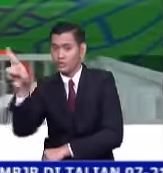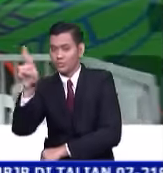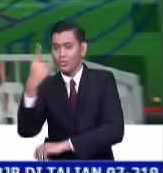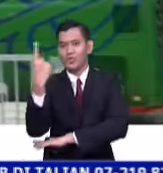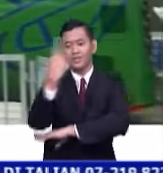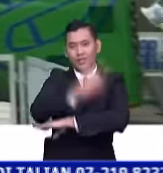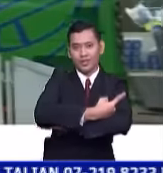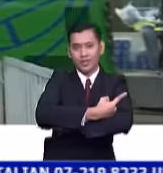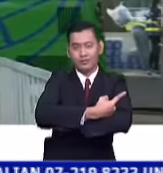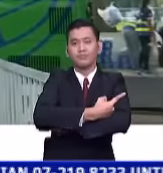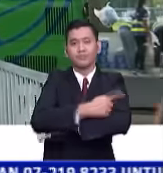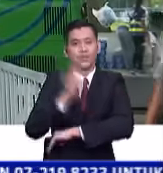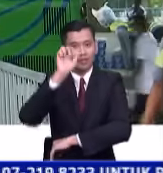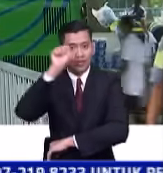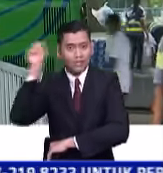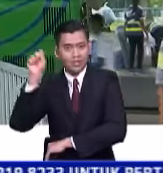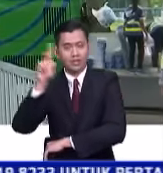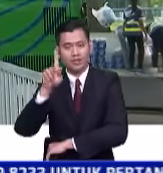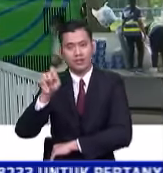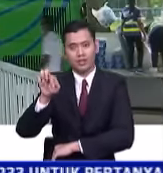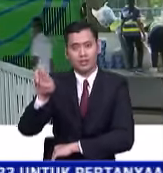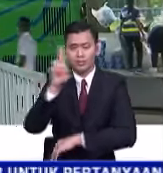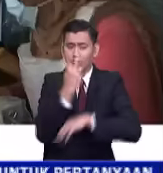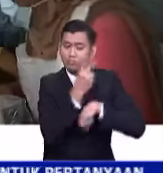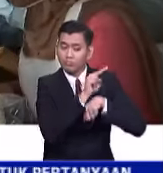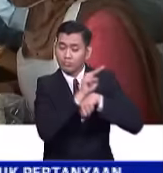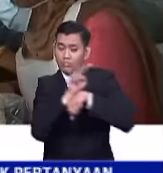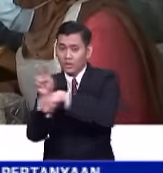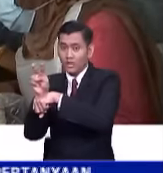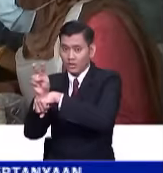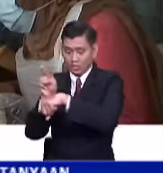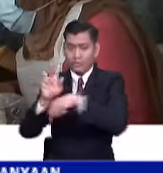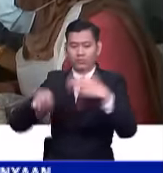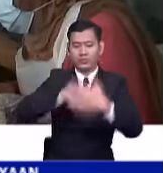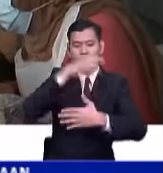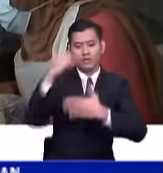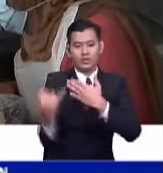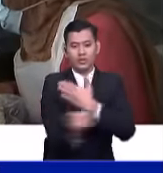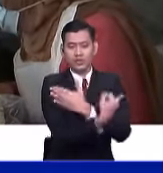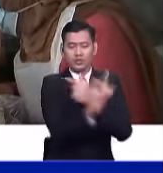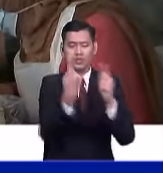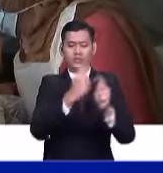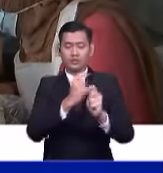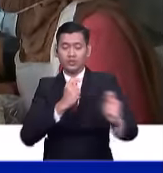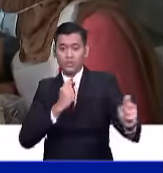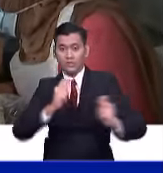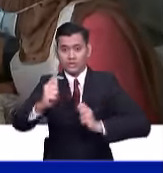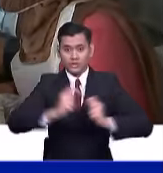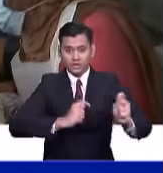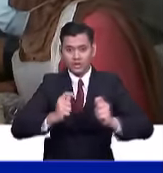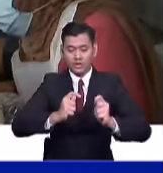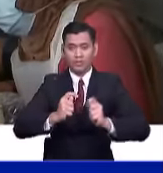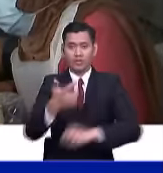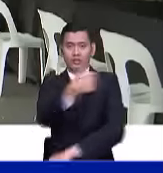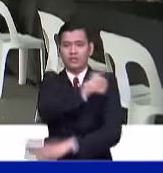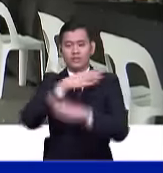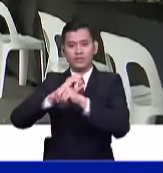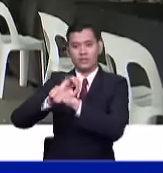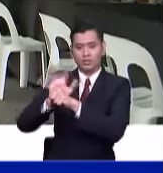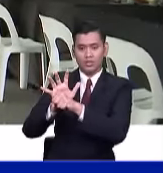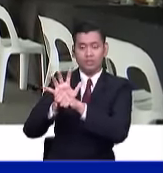Tan Sri Anwar meninjau proses vaksinasi projek truk vaksin MyMedic at wilayah di Perumahan Awam Sri Johor di Ibu